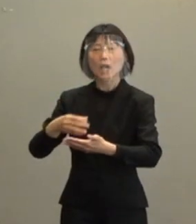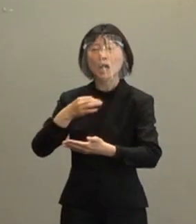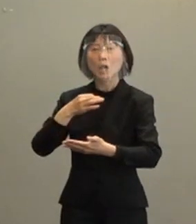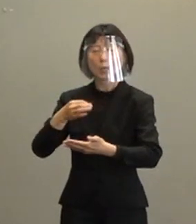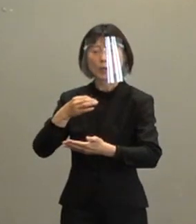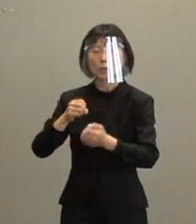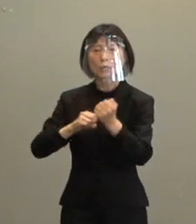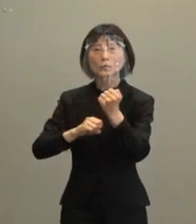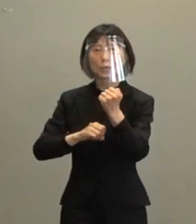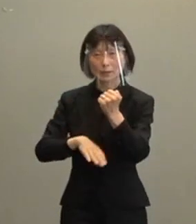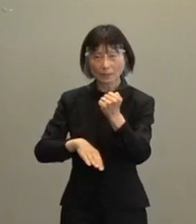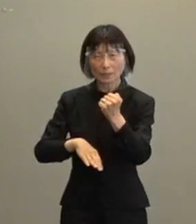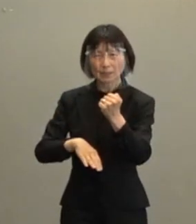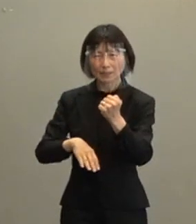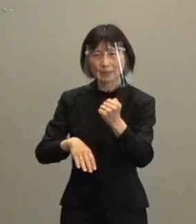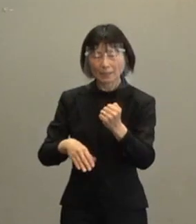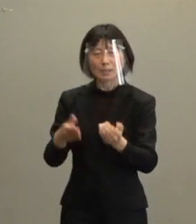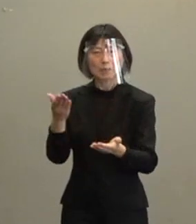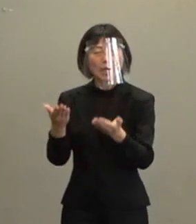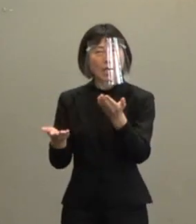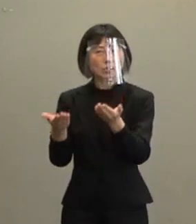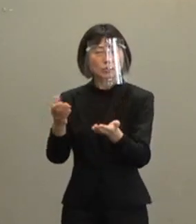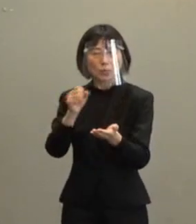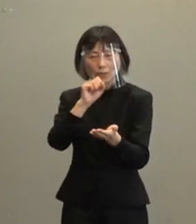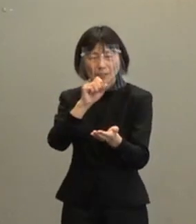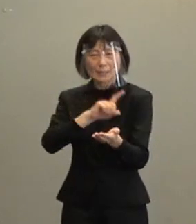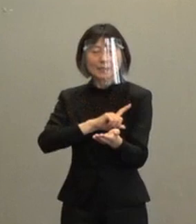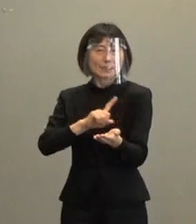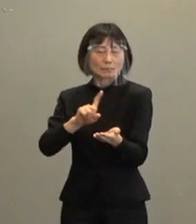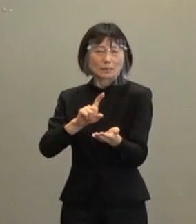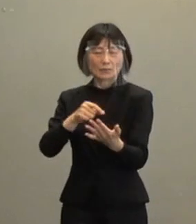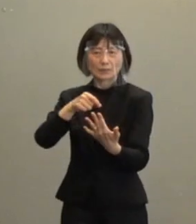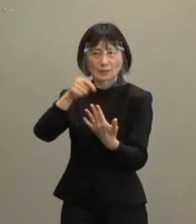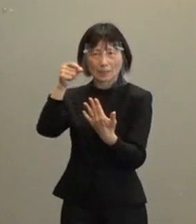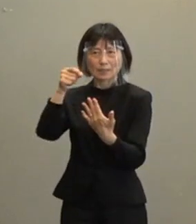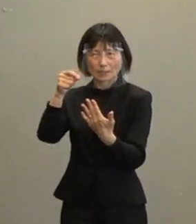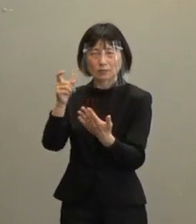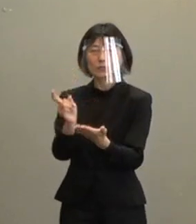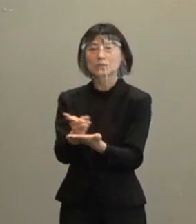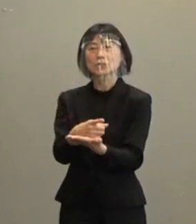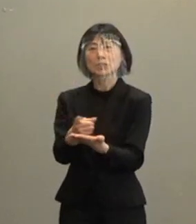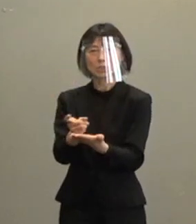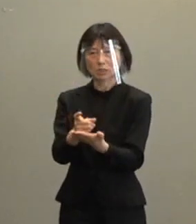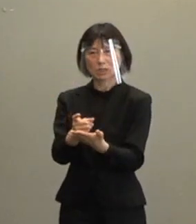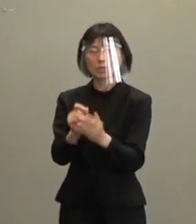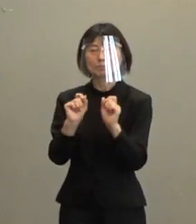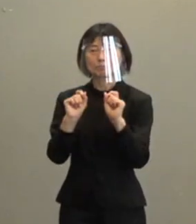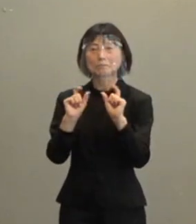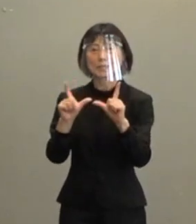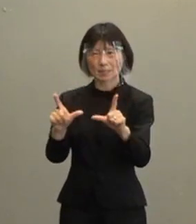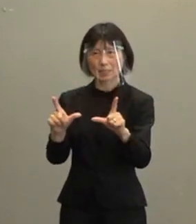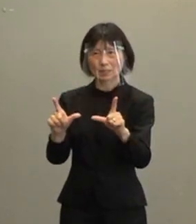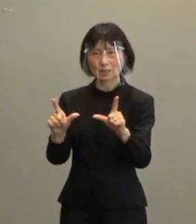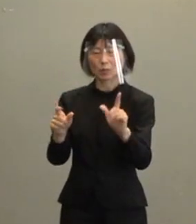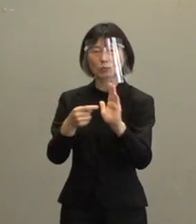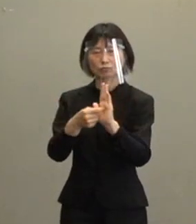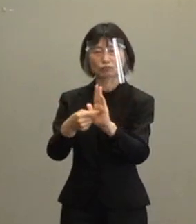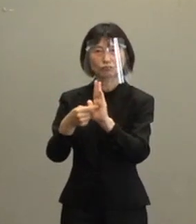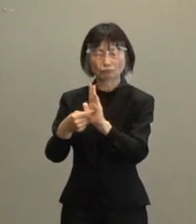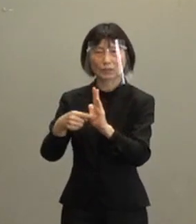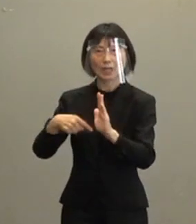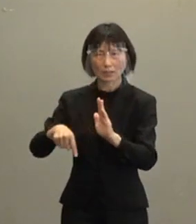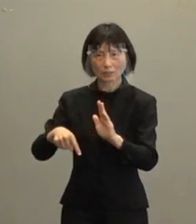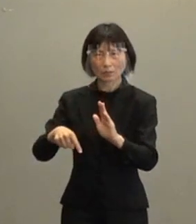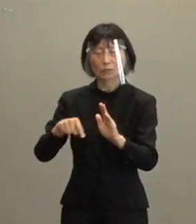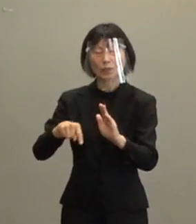一番バランスのいい選択指針、 メッセージを出していく、これが私たち千